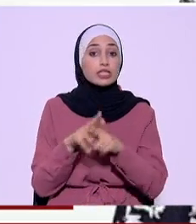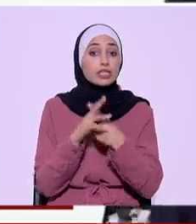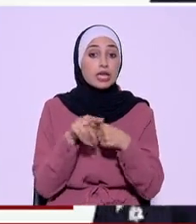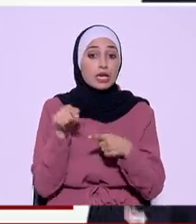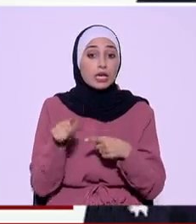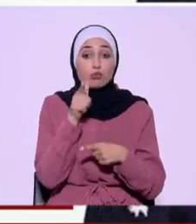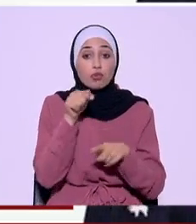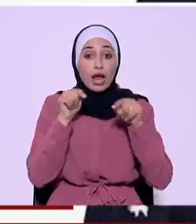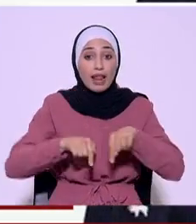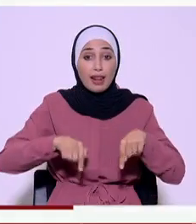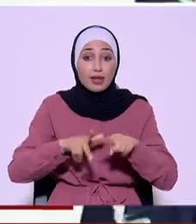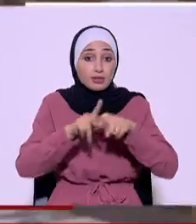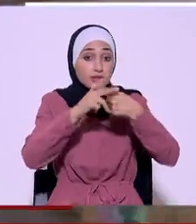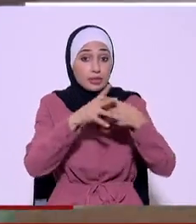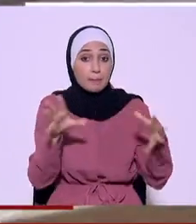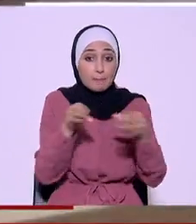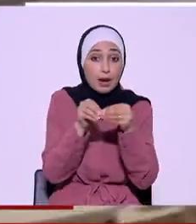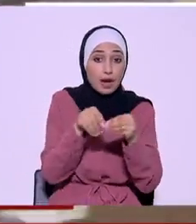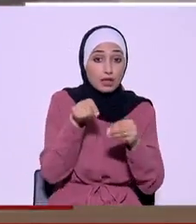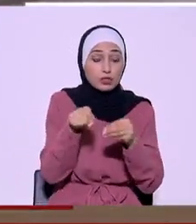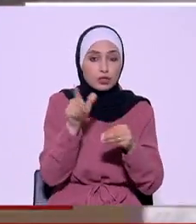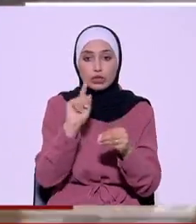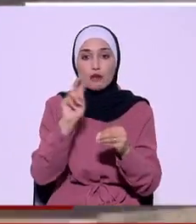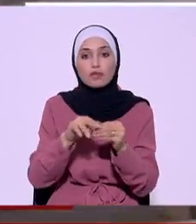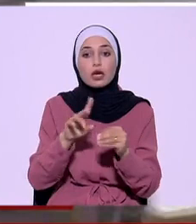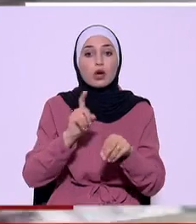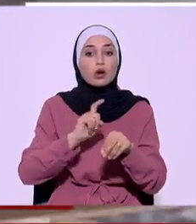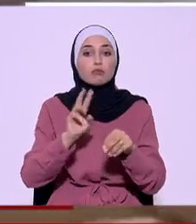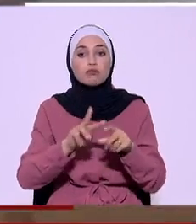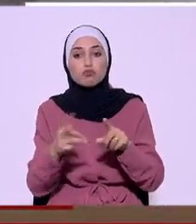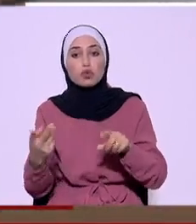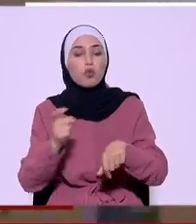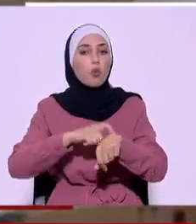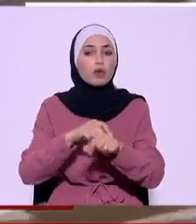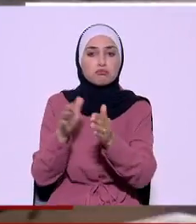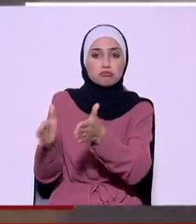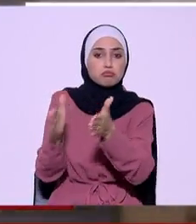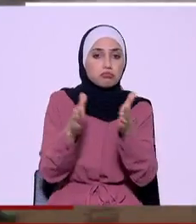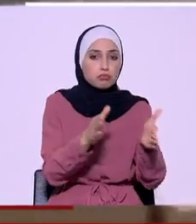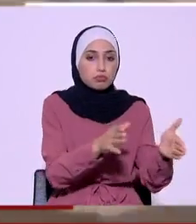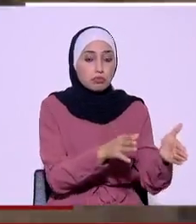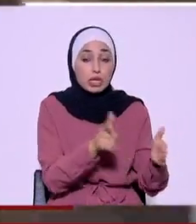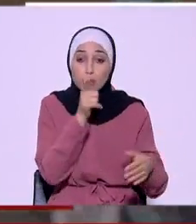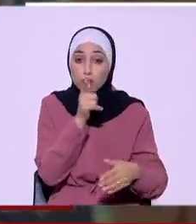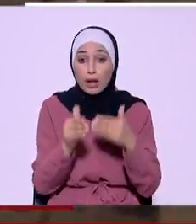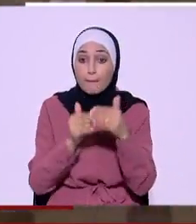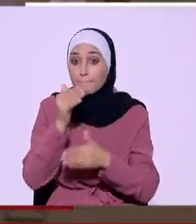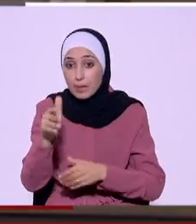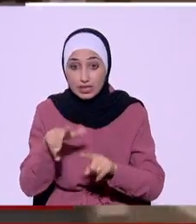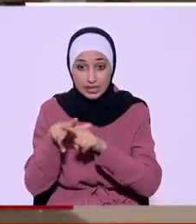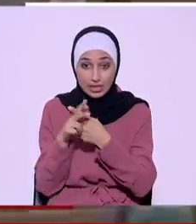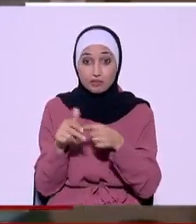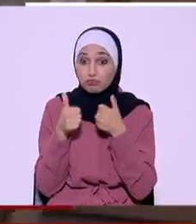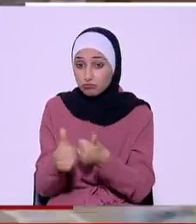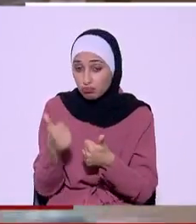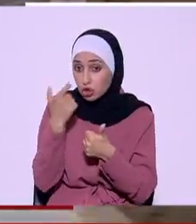بيعملهاش لايف على السيرفرات الحقيقيه، وبيعملها على بايلوت سيرفرز او سيرفرات تانية، وبعد ما يتاكد من صحه الاجراءات وانها اتنفذت بشكل